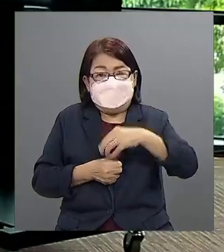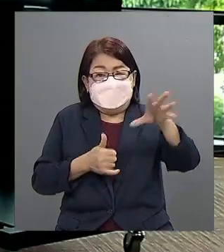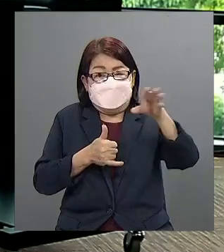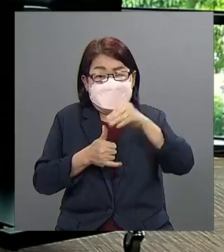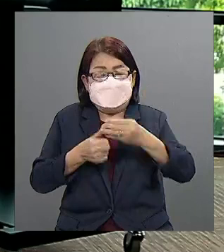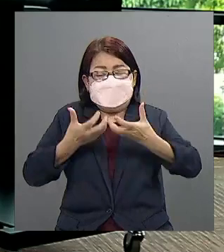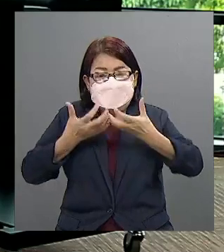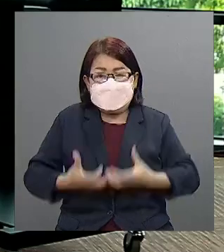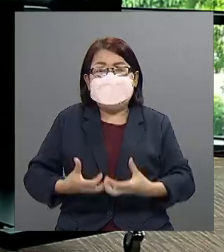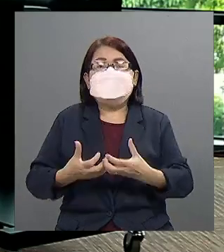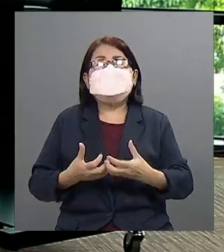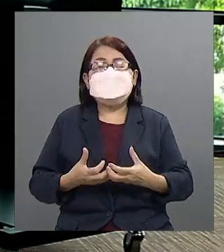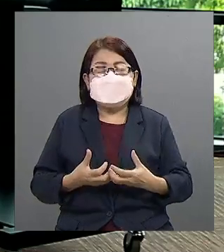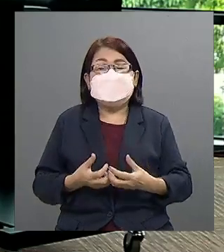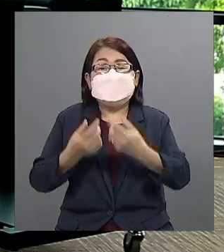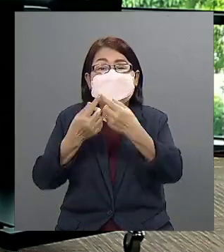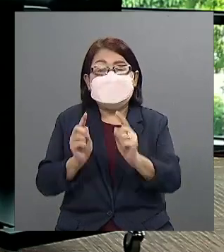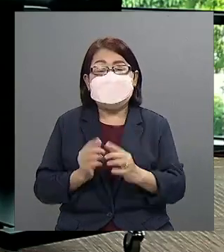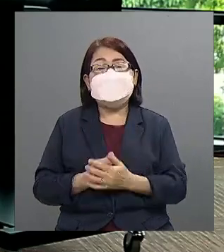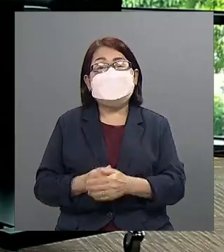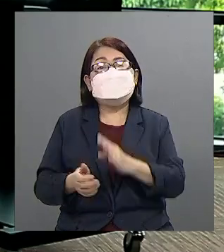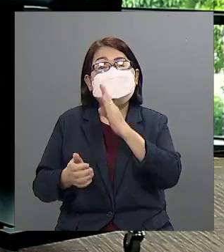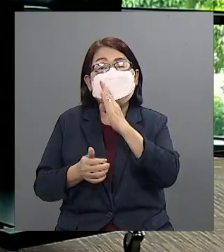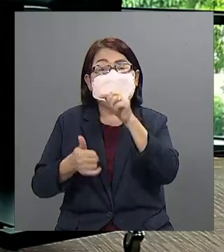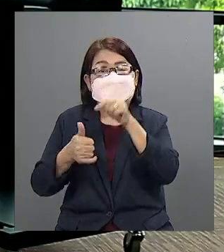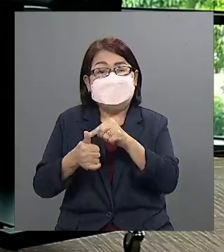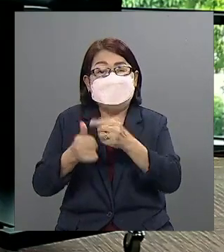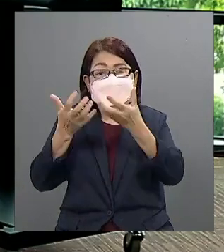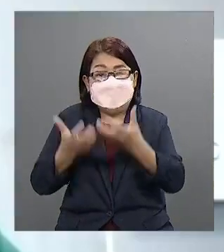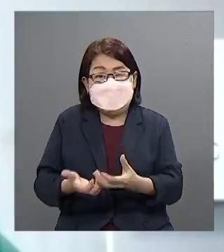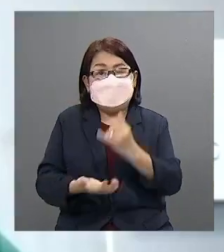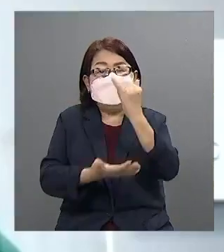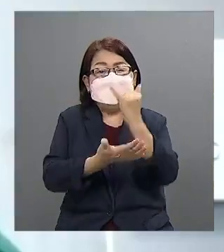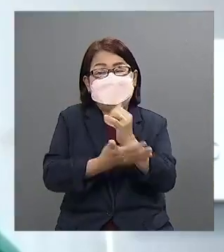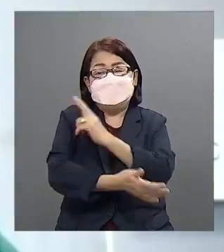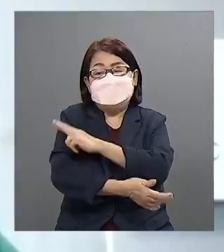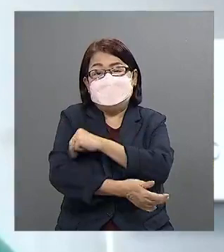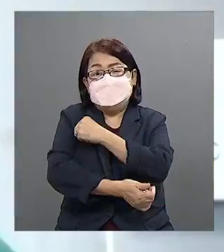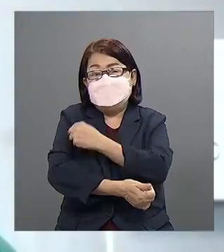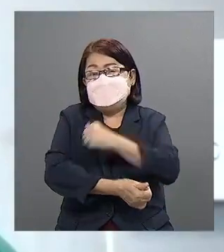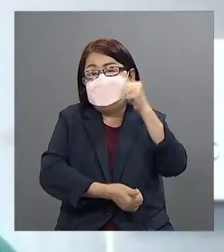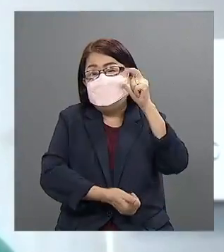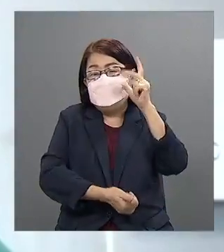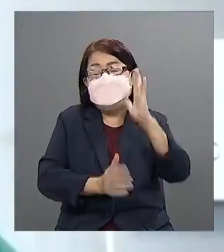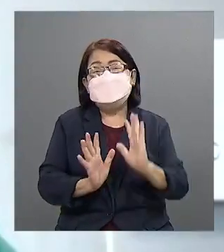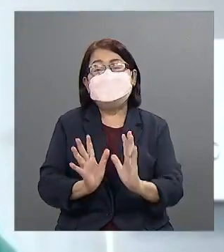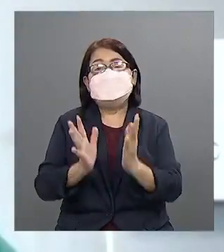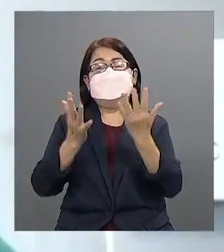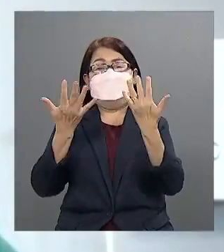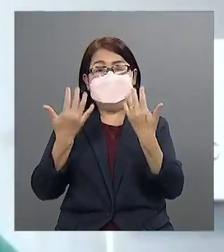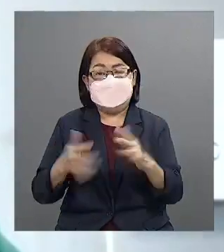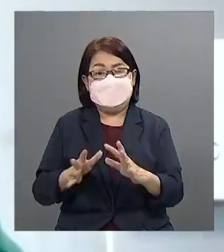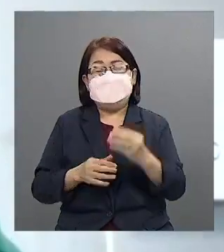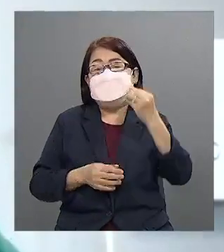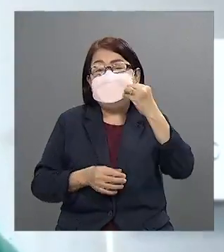แล้วในคนกลุ่มนี้ถึงแม้ว่าจะรักษาโควิดจนหายแล้วเนี่ยก็อาจจะมีอาการเหล่านี้ค่ะห